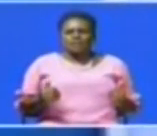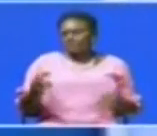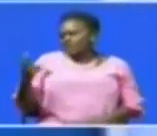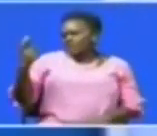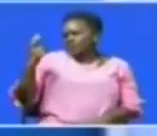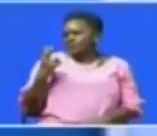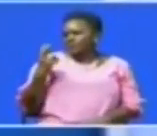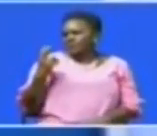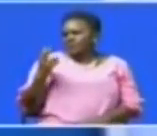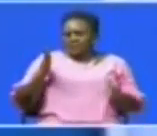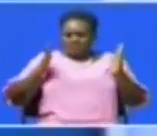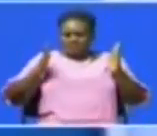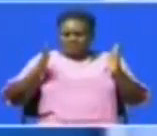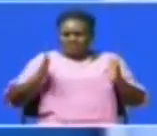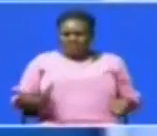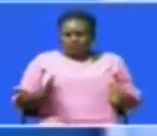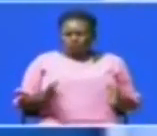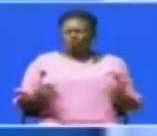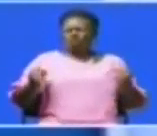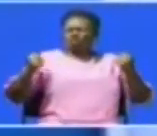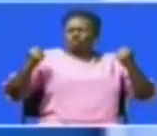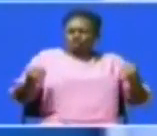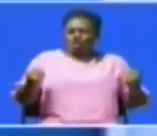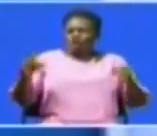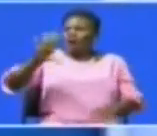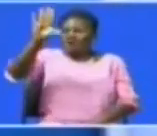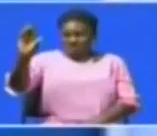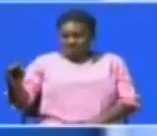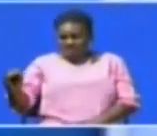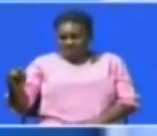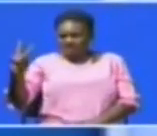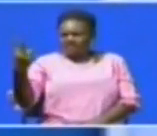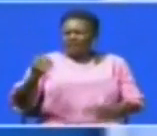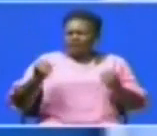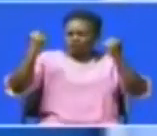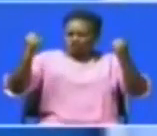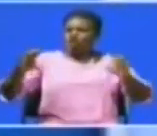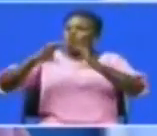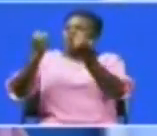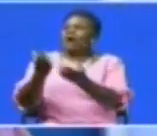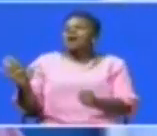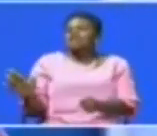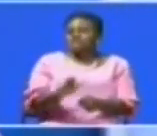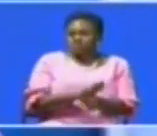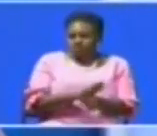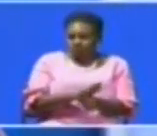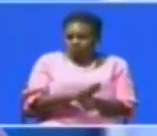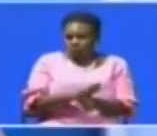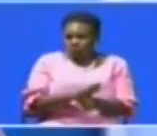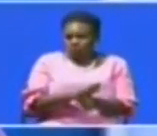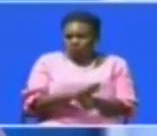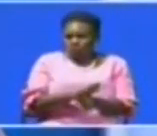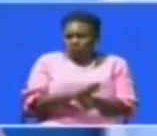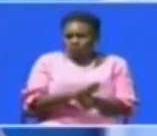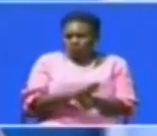Na mtazamaji, mtu aliyezingatiwa kuwa na nguvu zaidi barani Afrika na wa pili wa nguvu kote duniani, Conrad Njeru